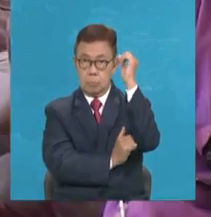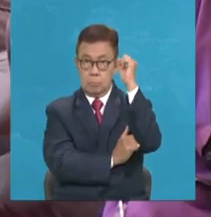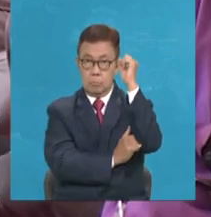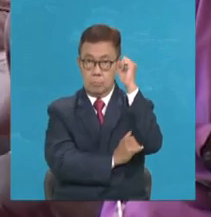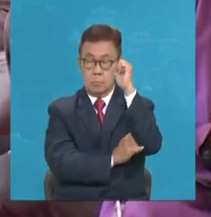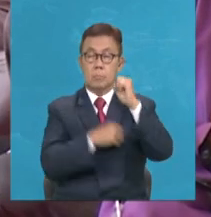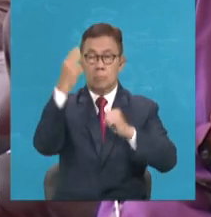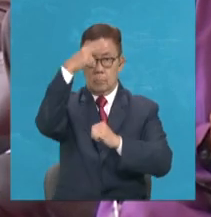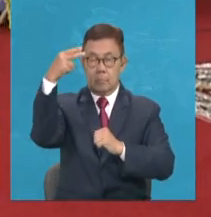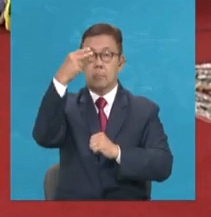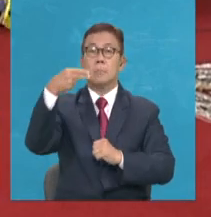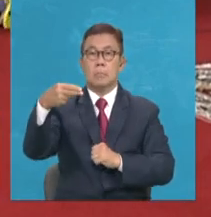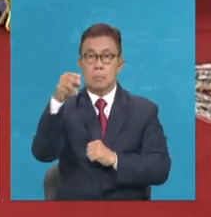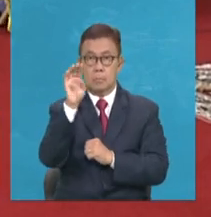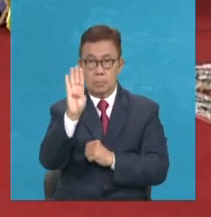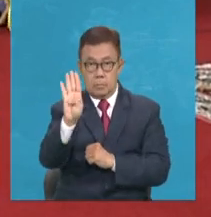Haji